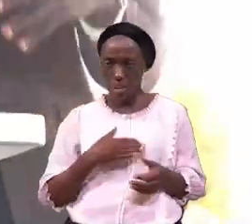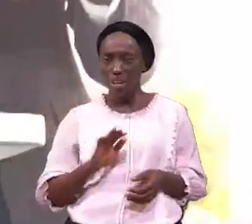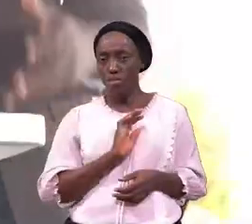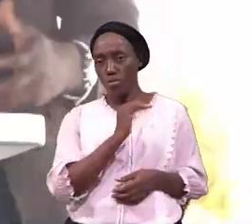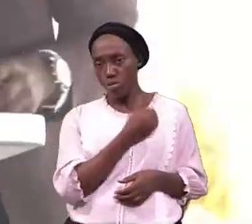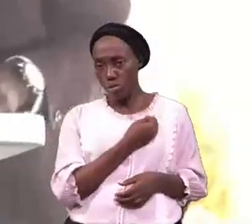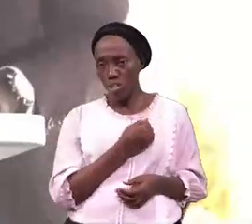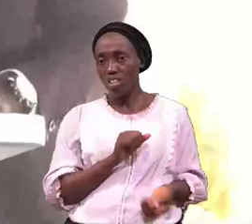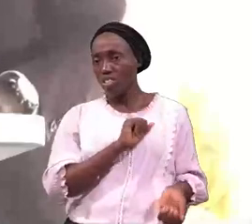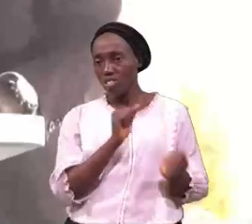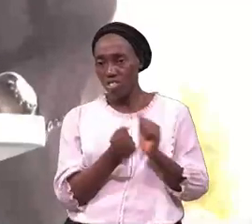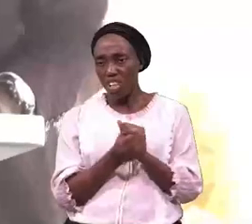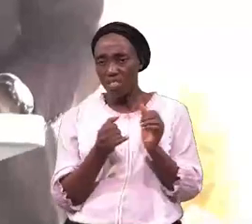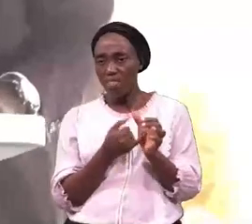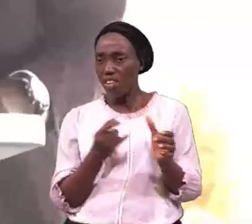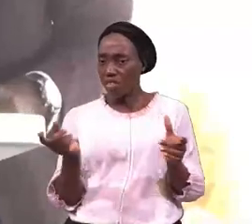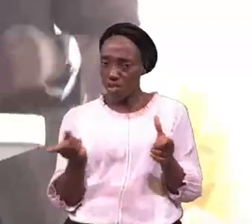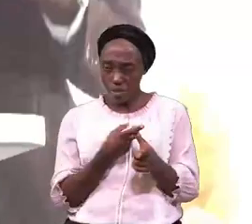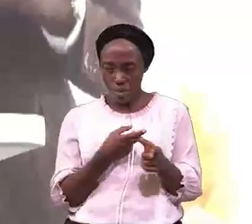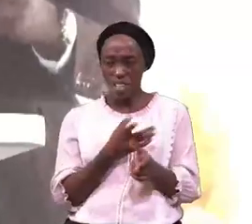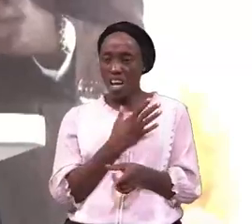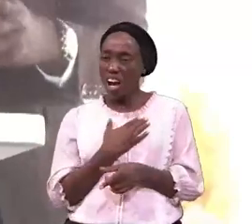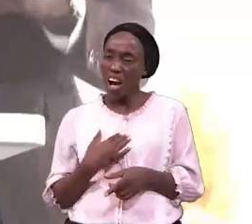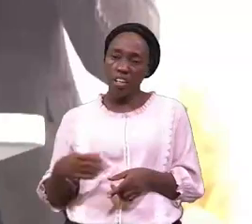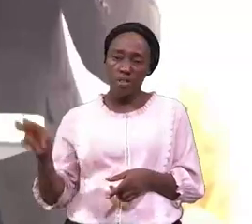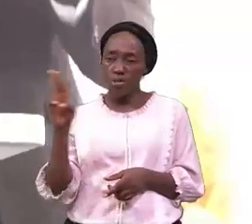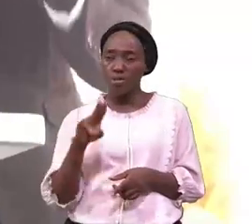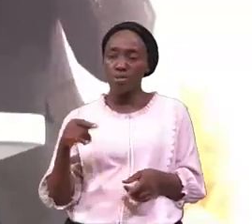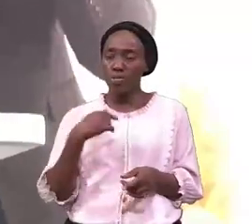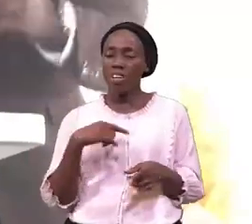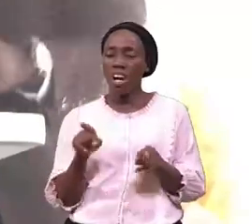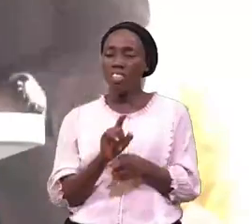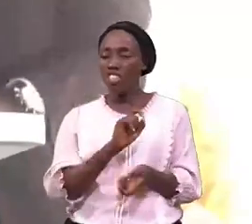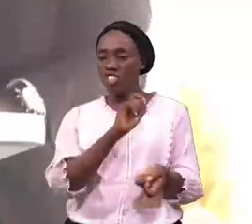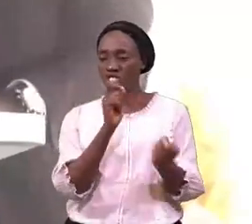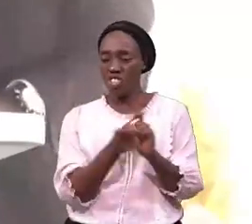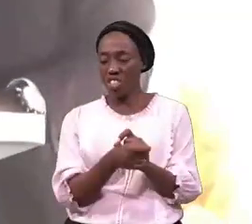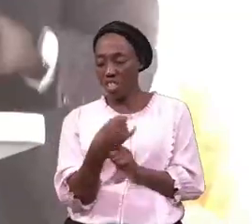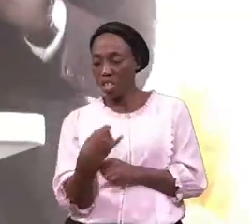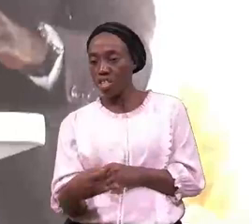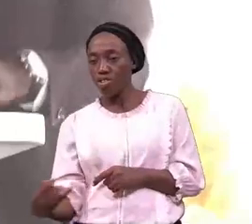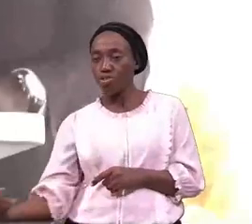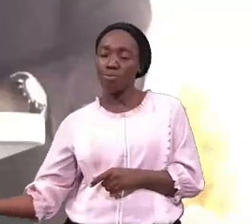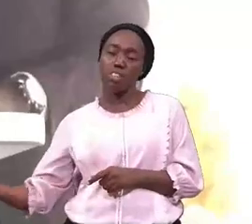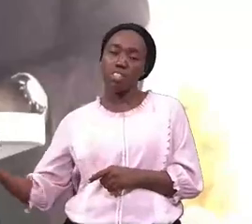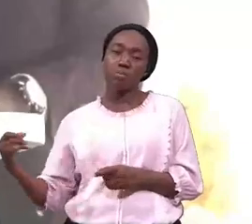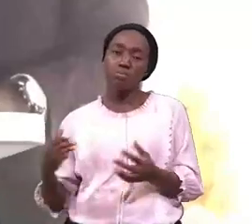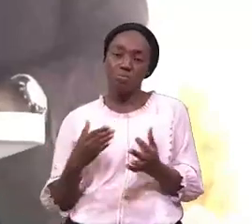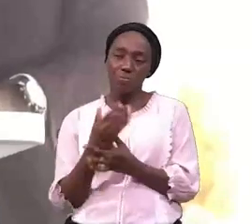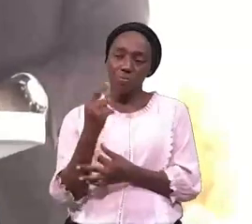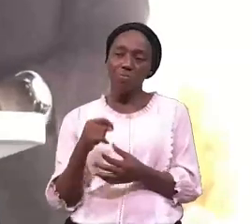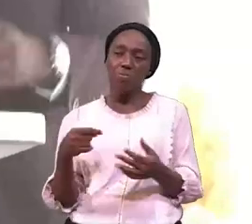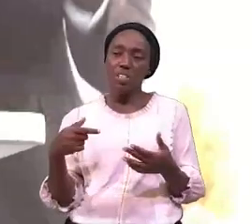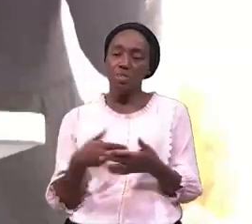Change-moi et utilise-moi comme un instrument de transformation par l'évangile